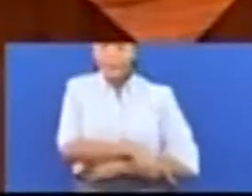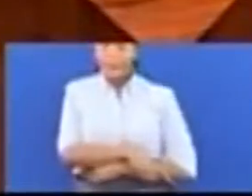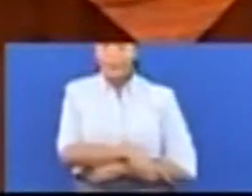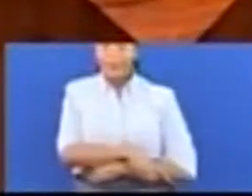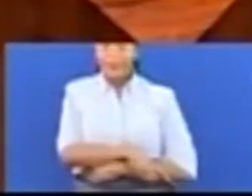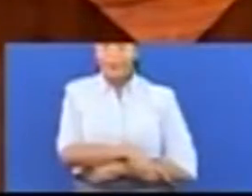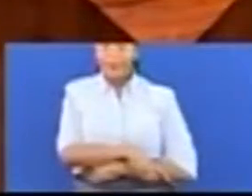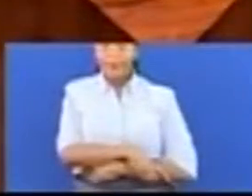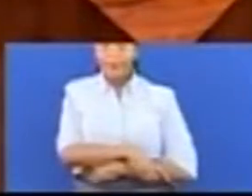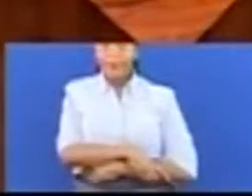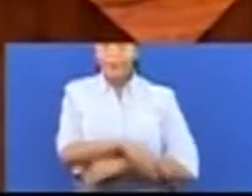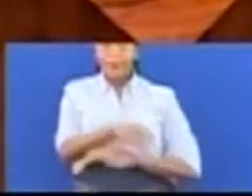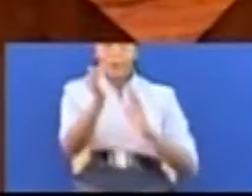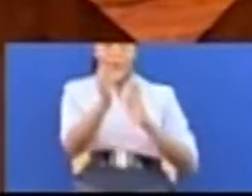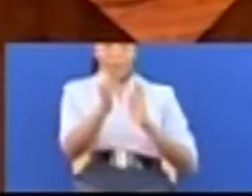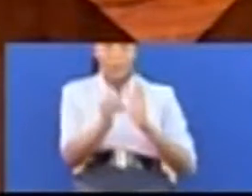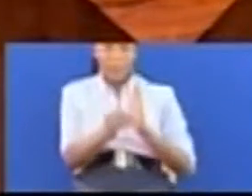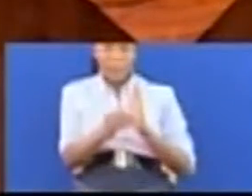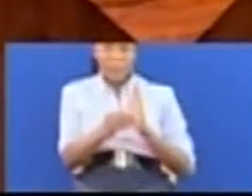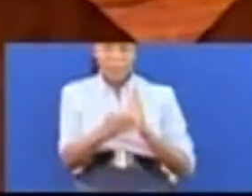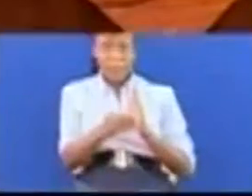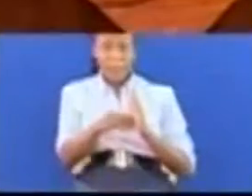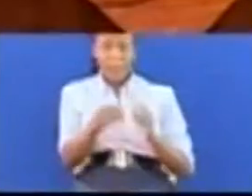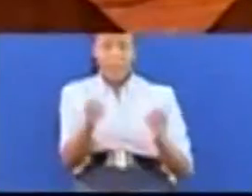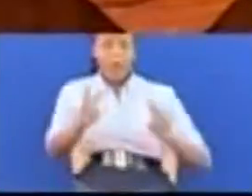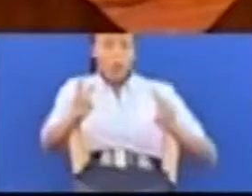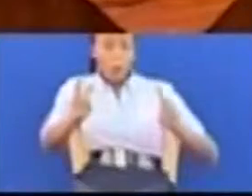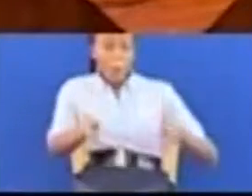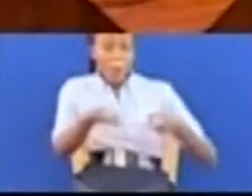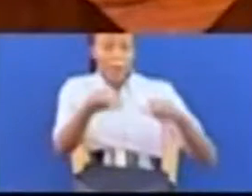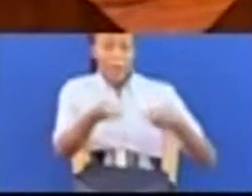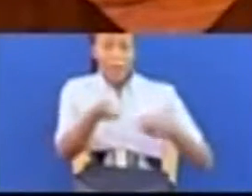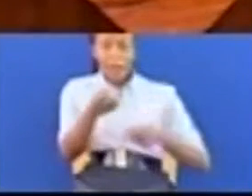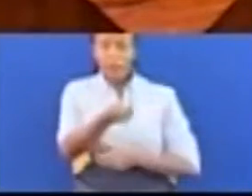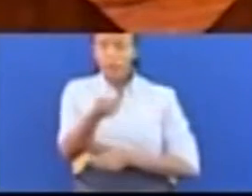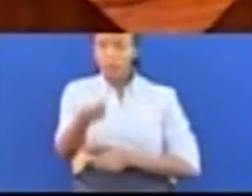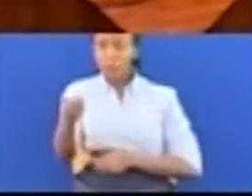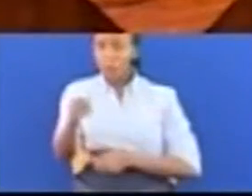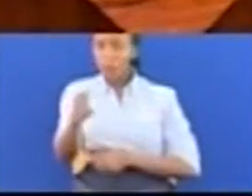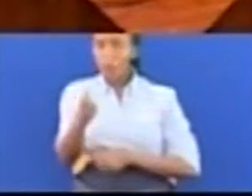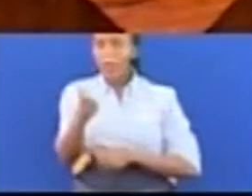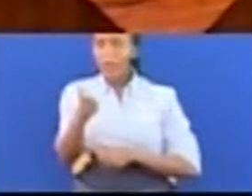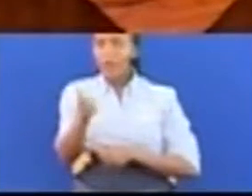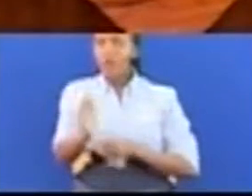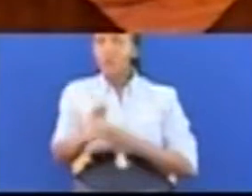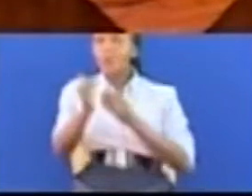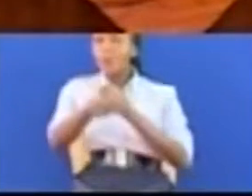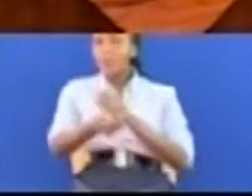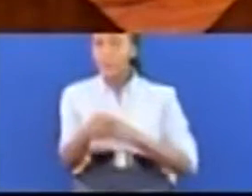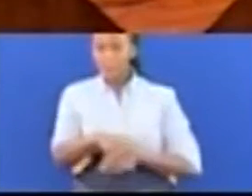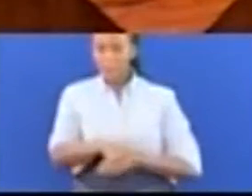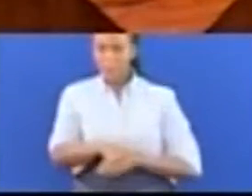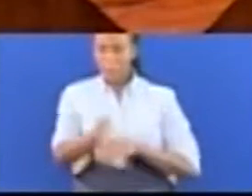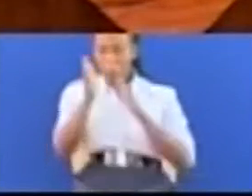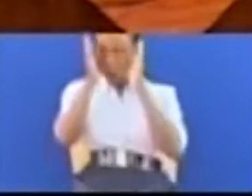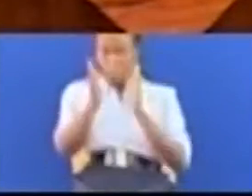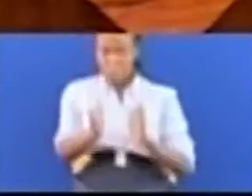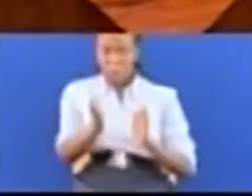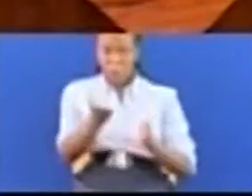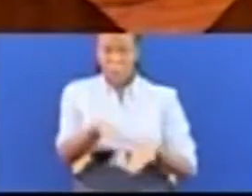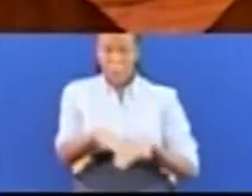lak sher inap kuja kwenye kuma mtoto inam kuwa bado ni m kwa hio mhh naibu wazir pamoja